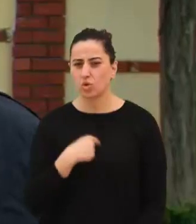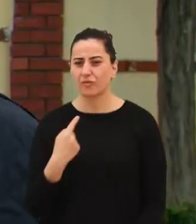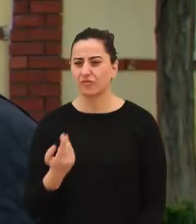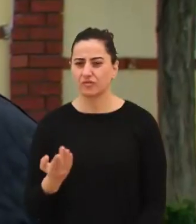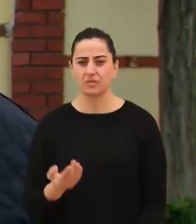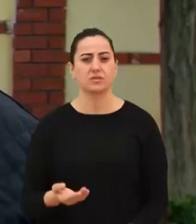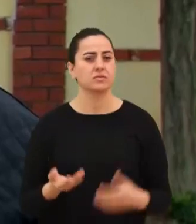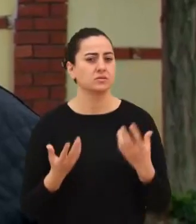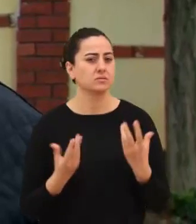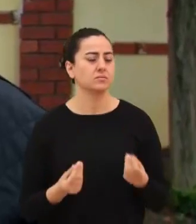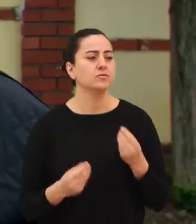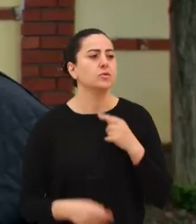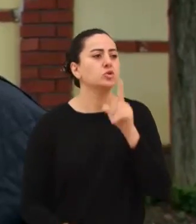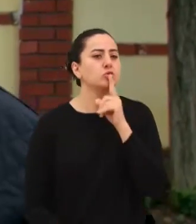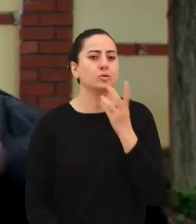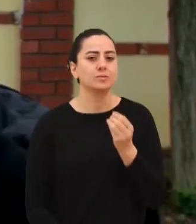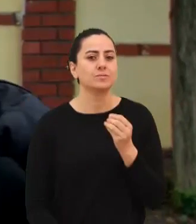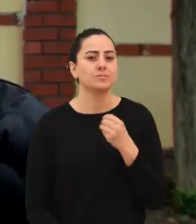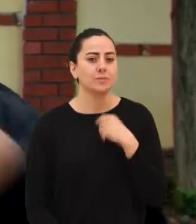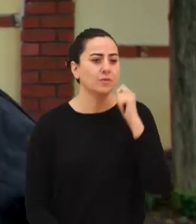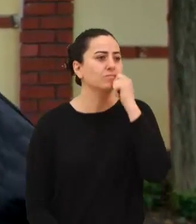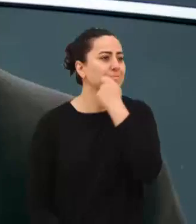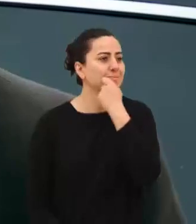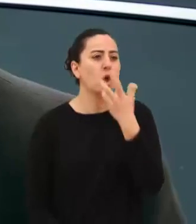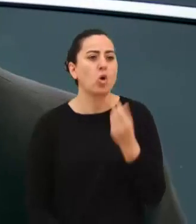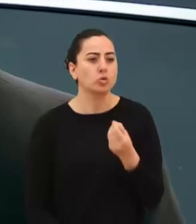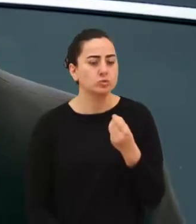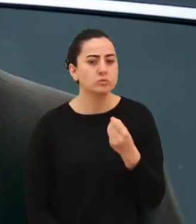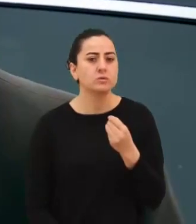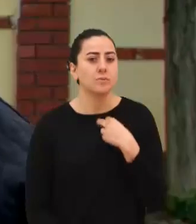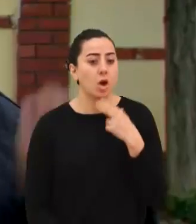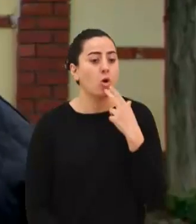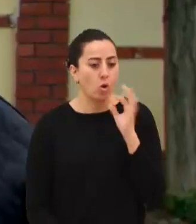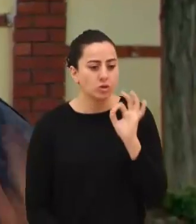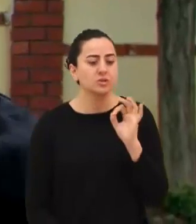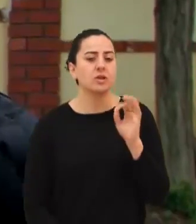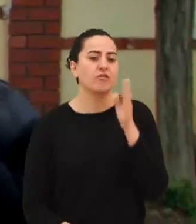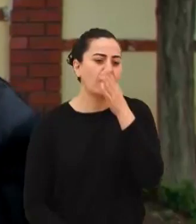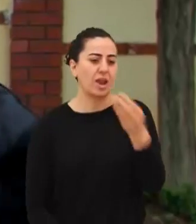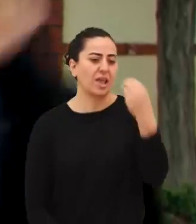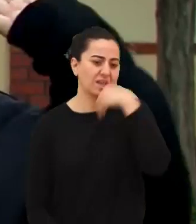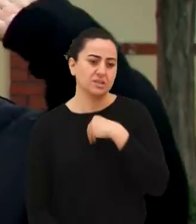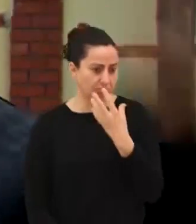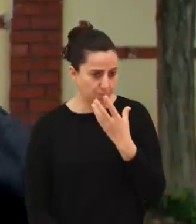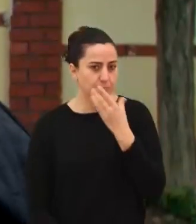Tamam efendim, konuşmayacağım. Fermuarı kapatıyorum, tamam mı? Yani konuşanın ağzına sıçan gitsin.